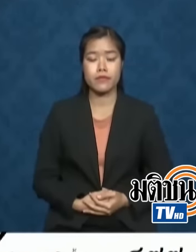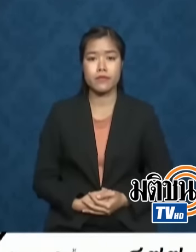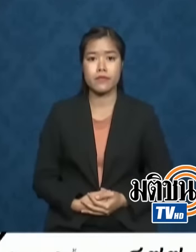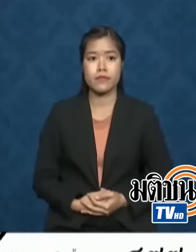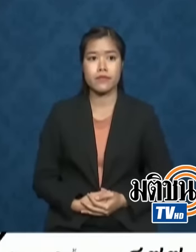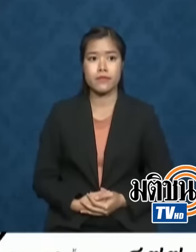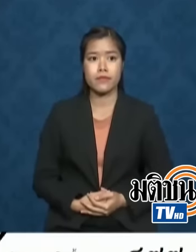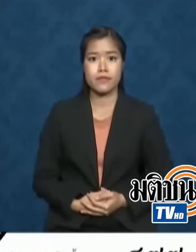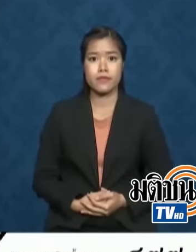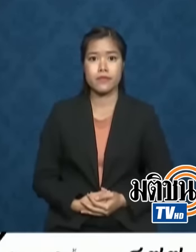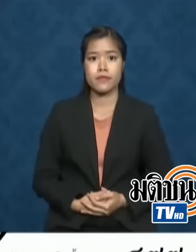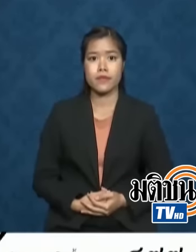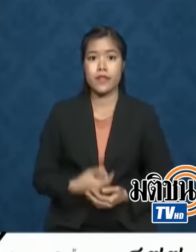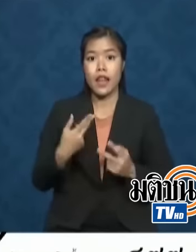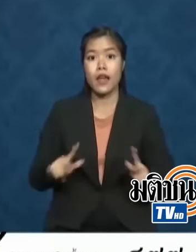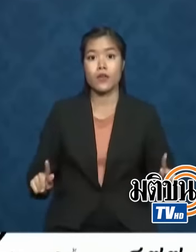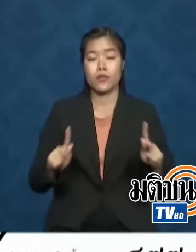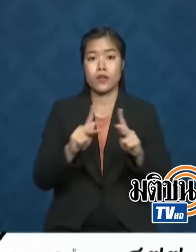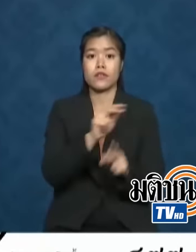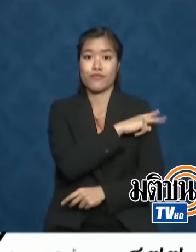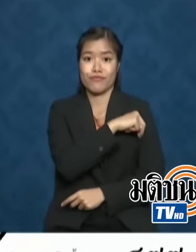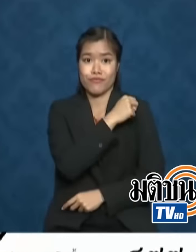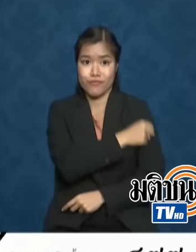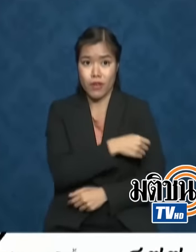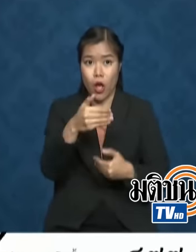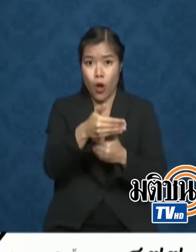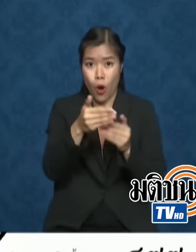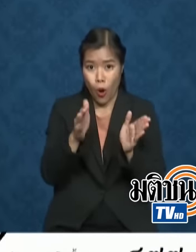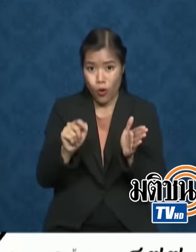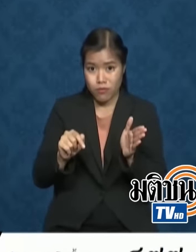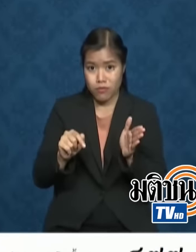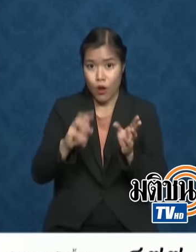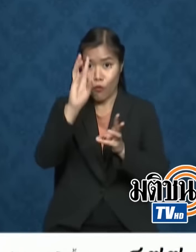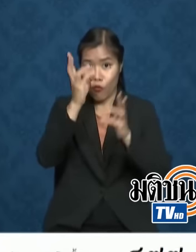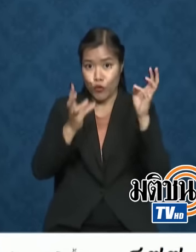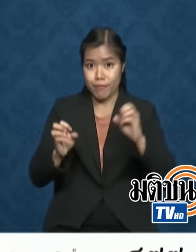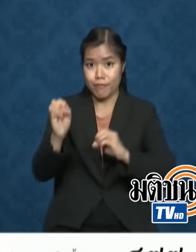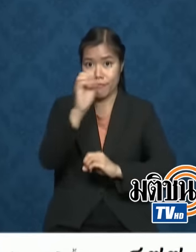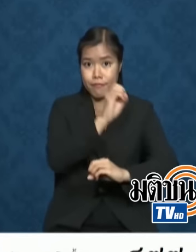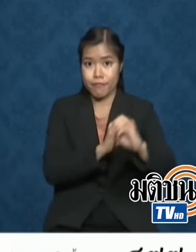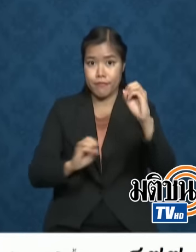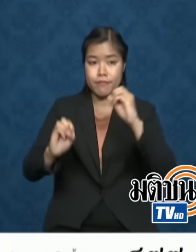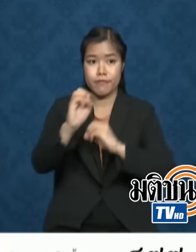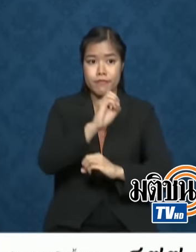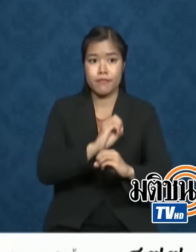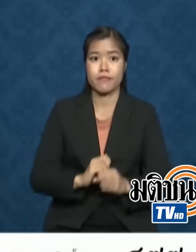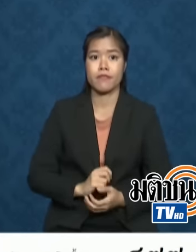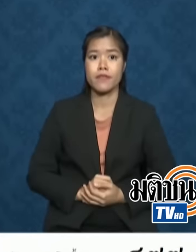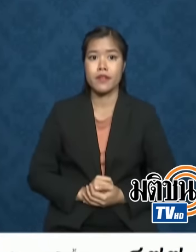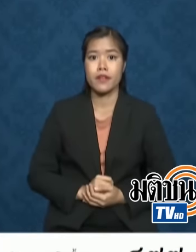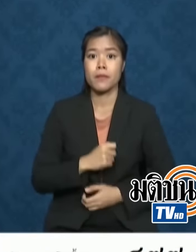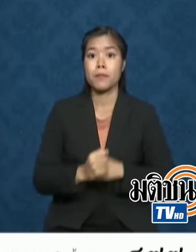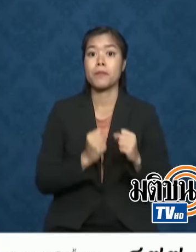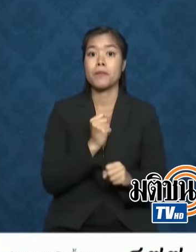างไรหนึ่งเลยครับให้กระทรวงสาธารณสุขจัดทำห้องปลอดฝุ่นงบ67ไม่มีนะครับจะบอกว่าเอาโครงการในอดีต66 65 64ก็